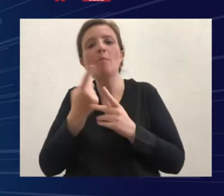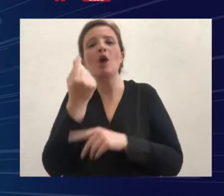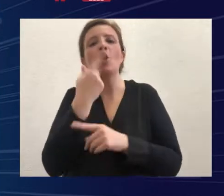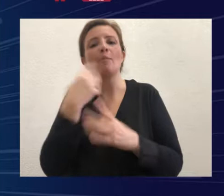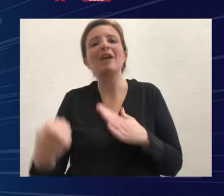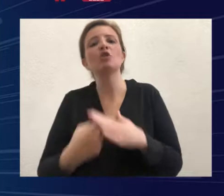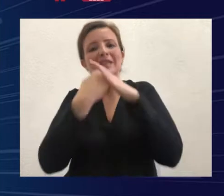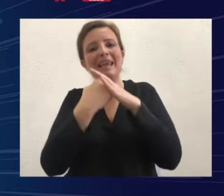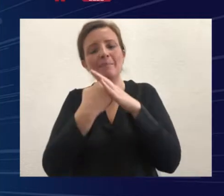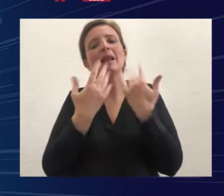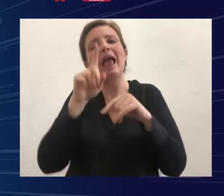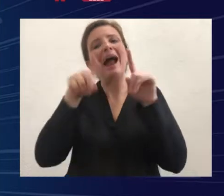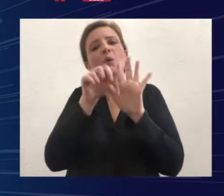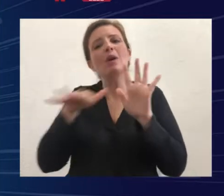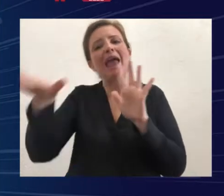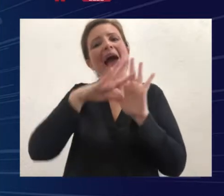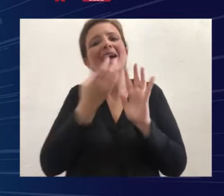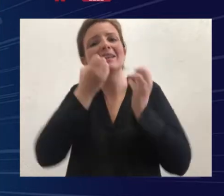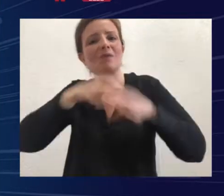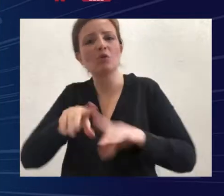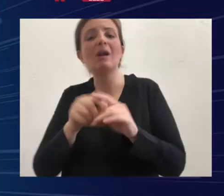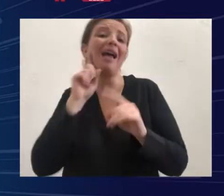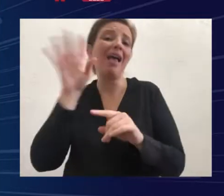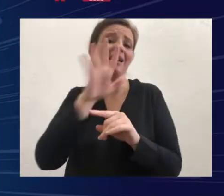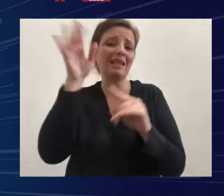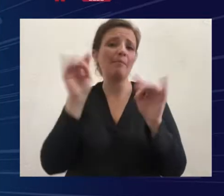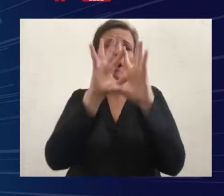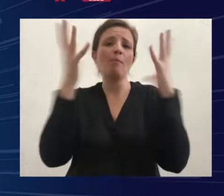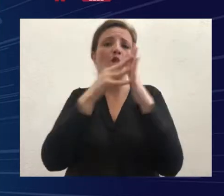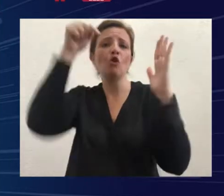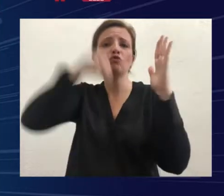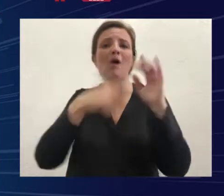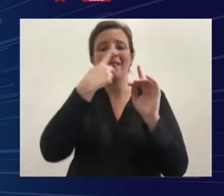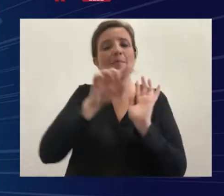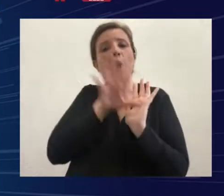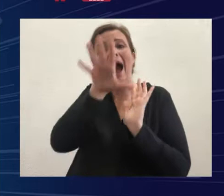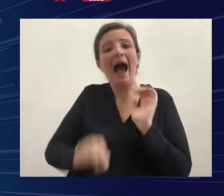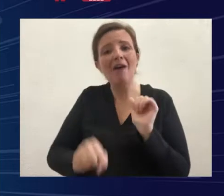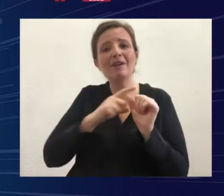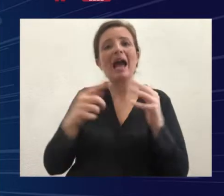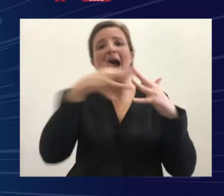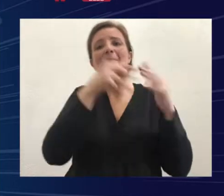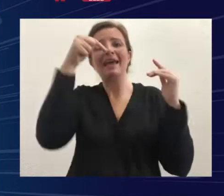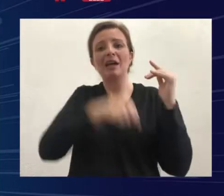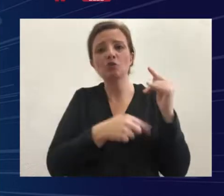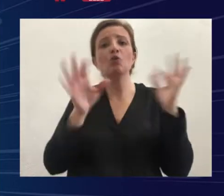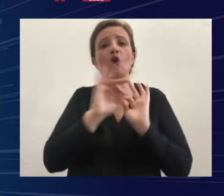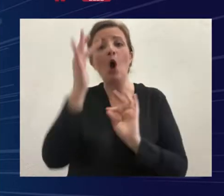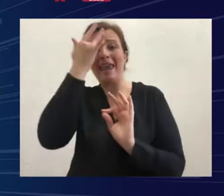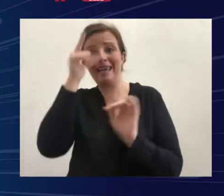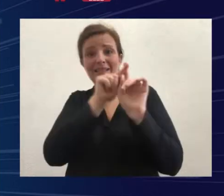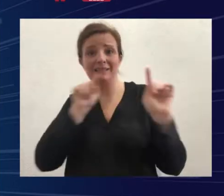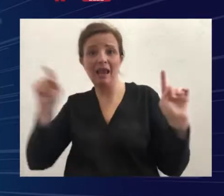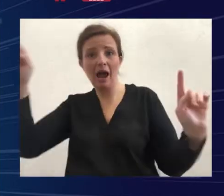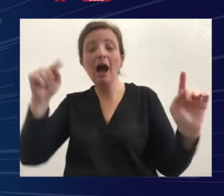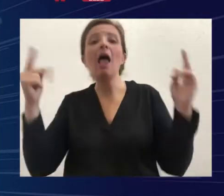alcune aree svantaggiate. In particolare pensiamo ai paesi a sud del mondo come l'Africa, l'America Latina o